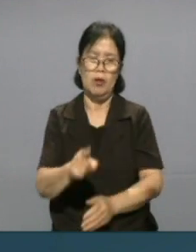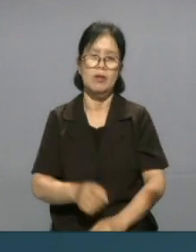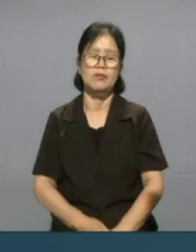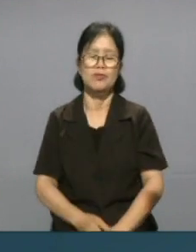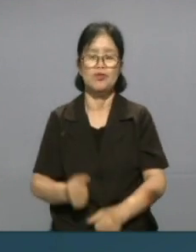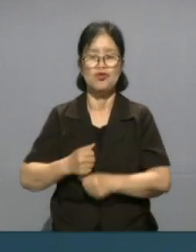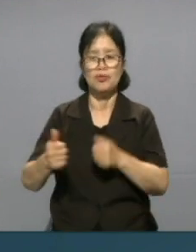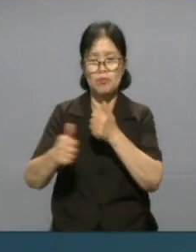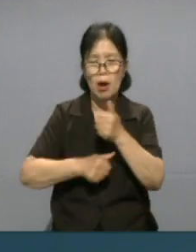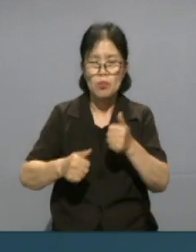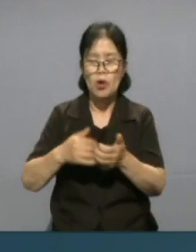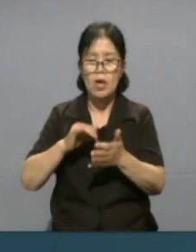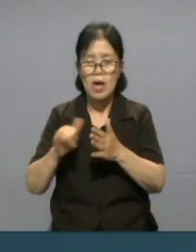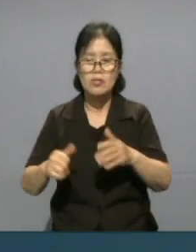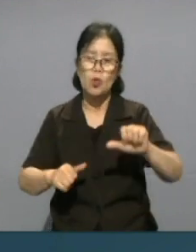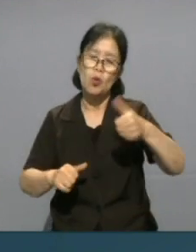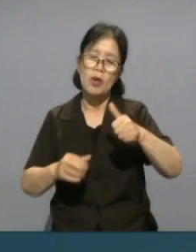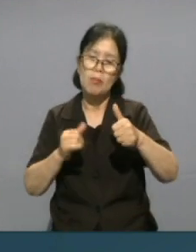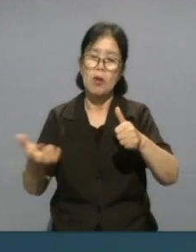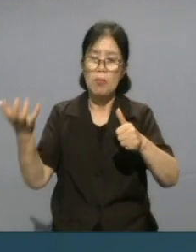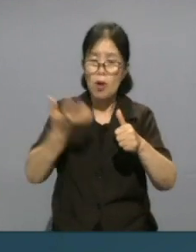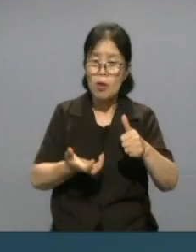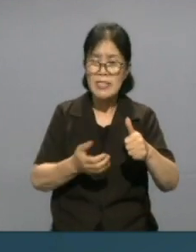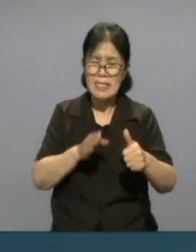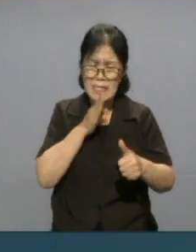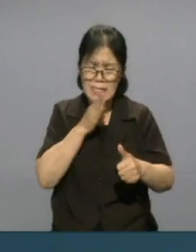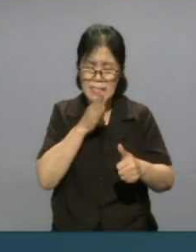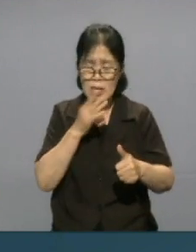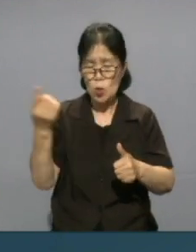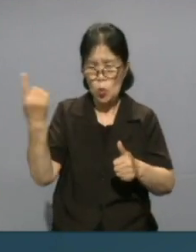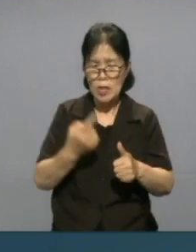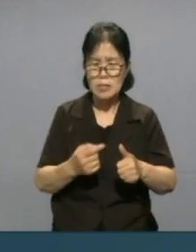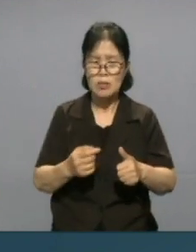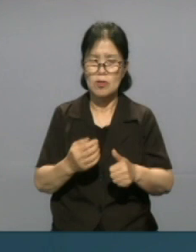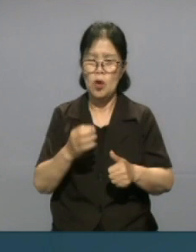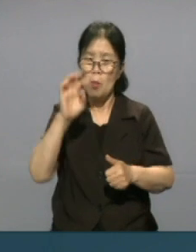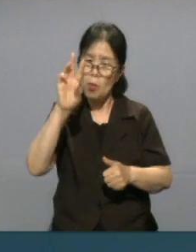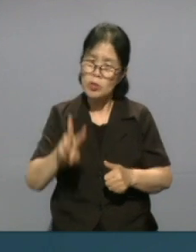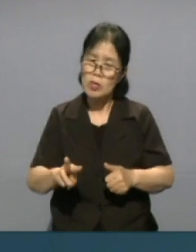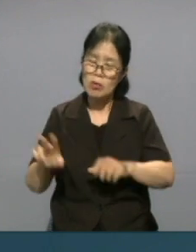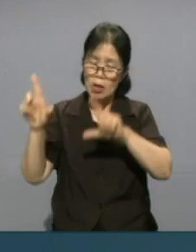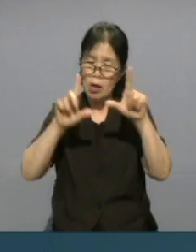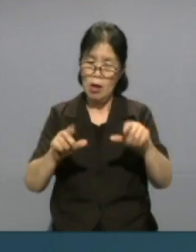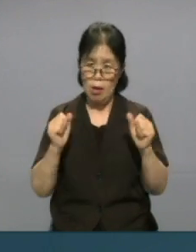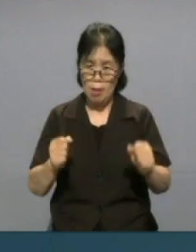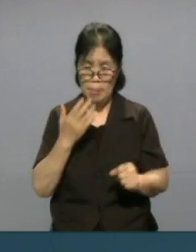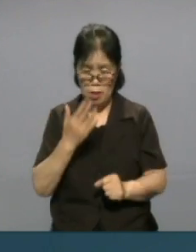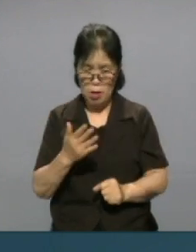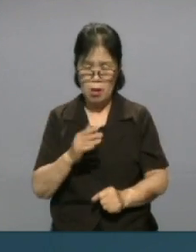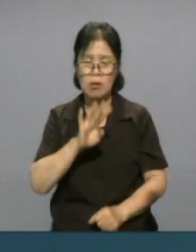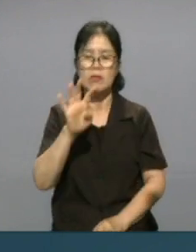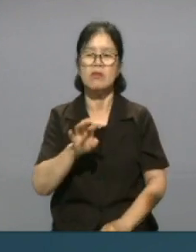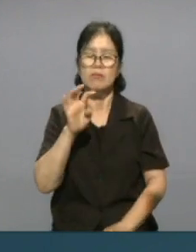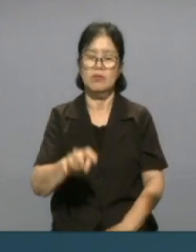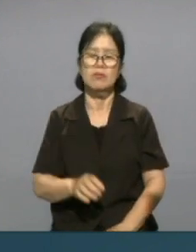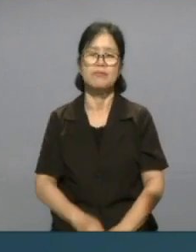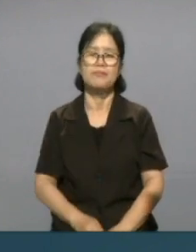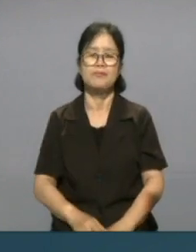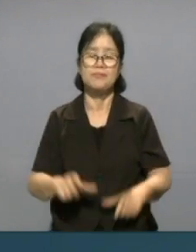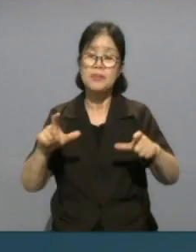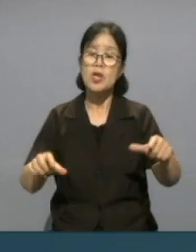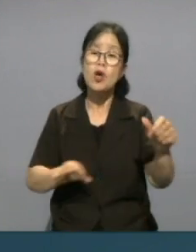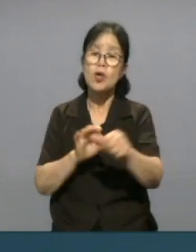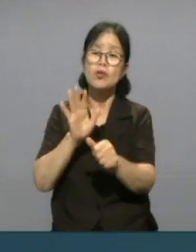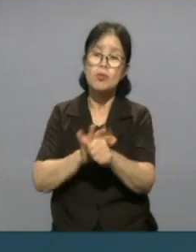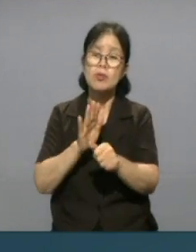간부와 그 가족 500여 명 유입 실제로 그 수가 포천에 거주할지 의문이지만 그 수로 지역 경제에 보탬된다면 왜